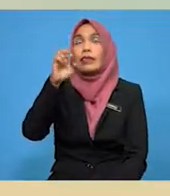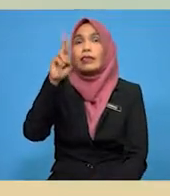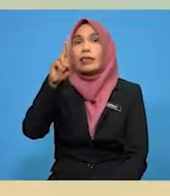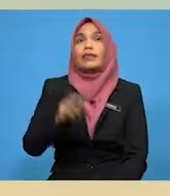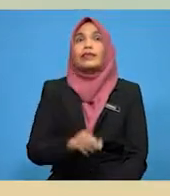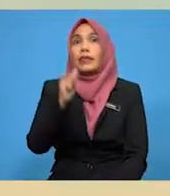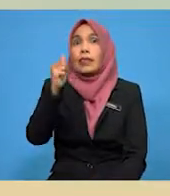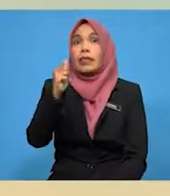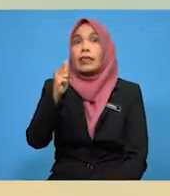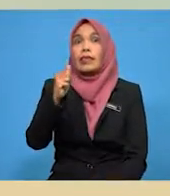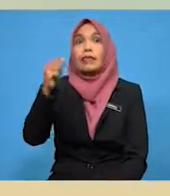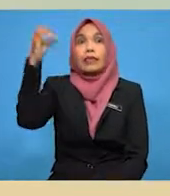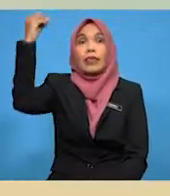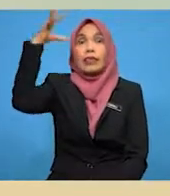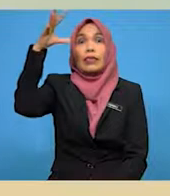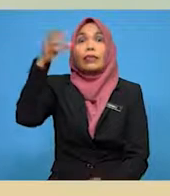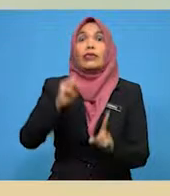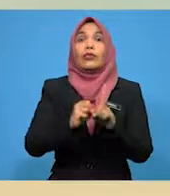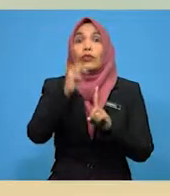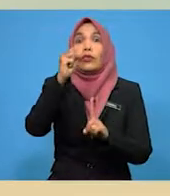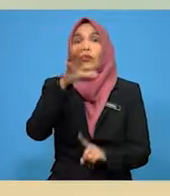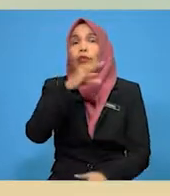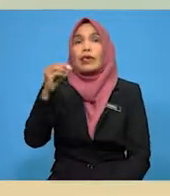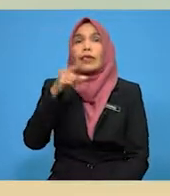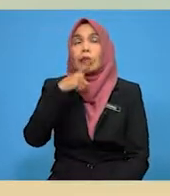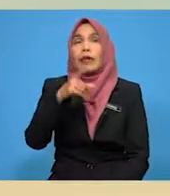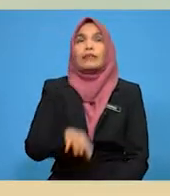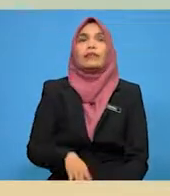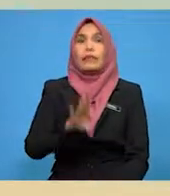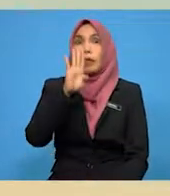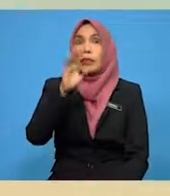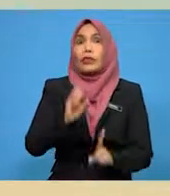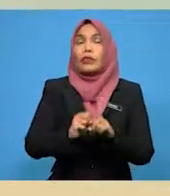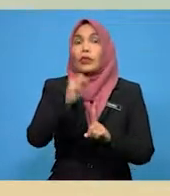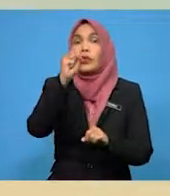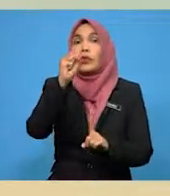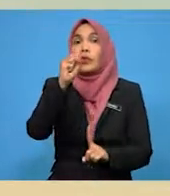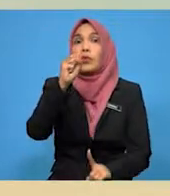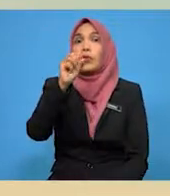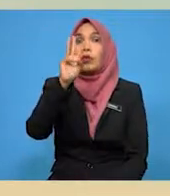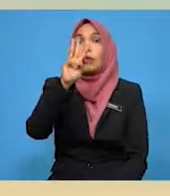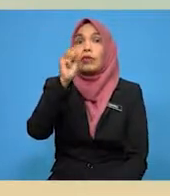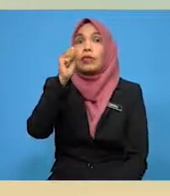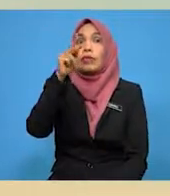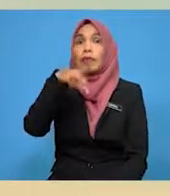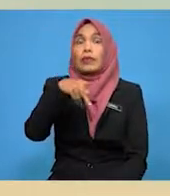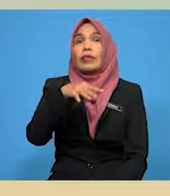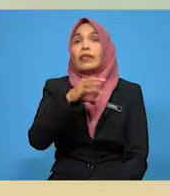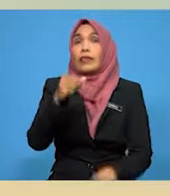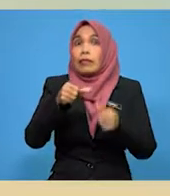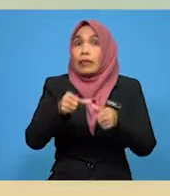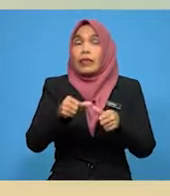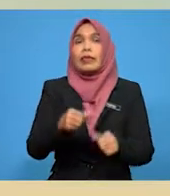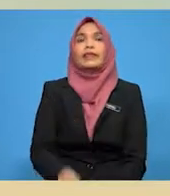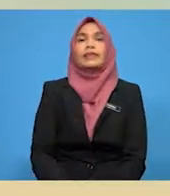Cahaya, suhu dan kelembapan. B. Suhu, penguapan dan tekanan.